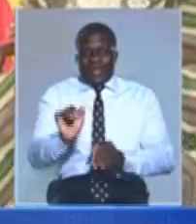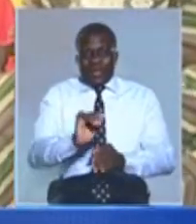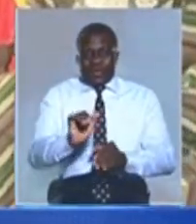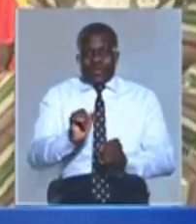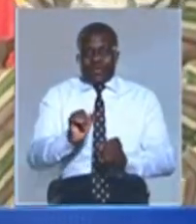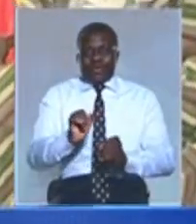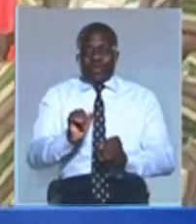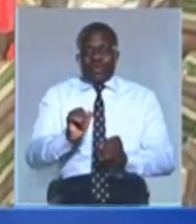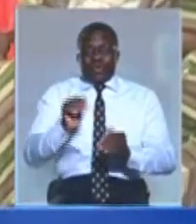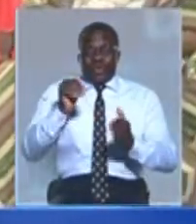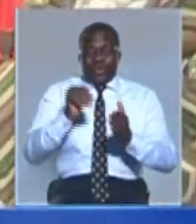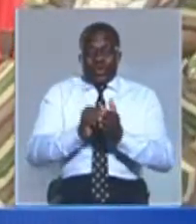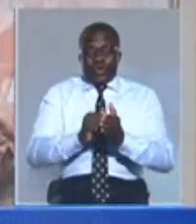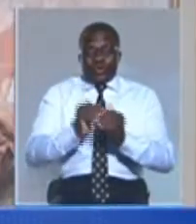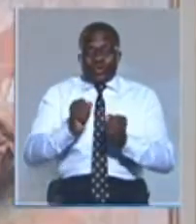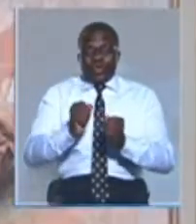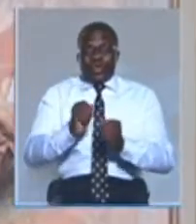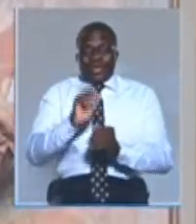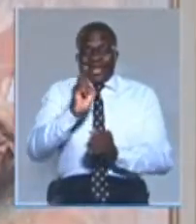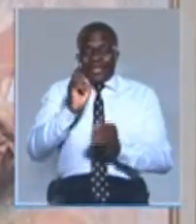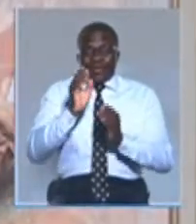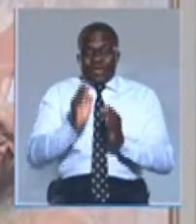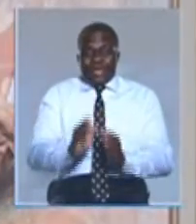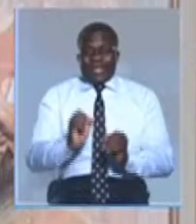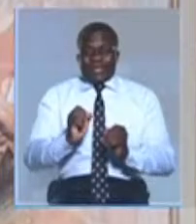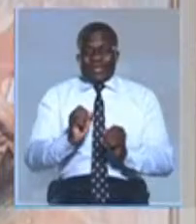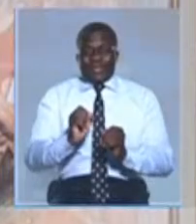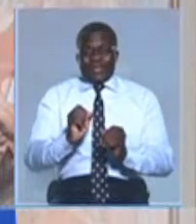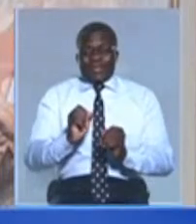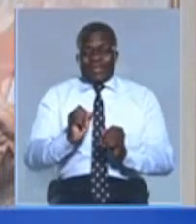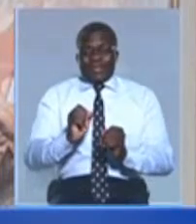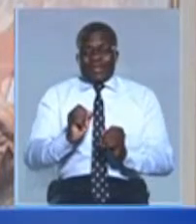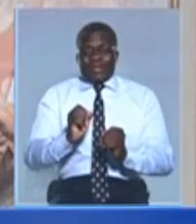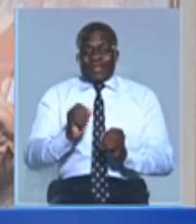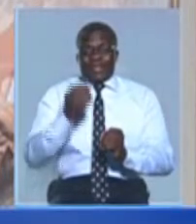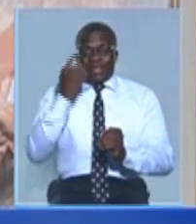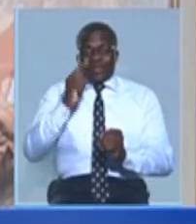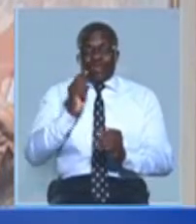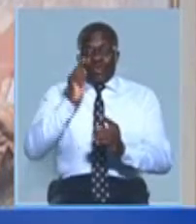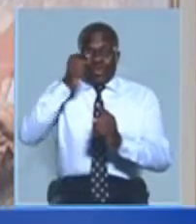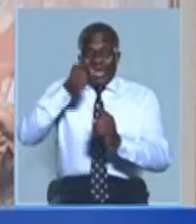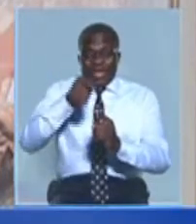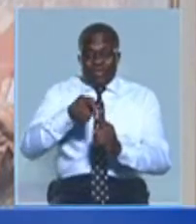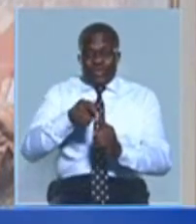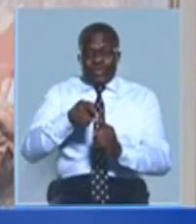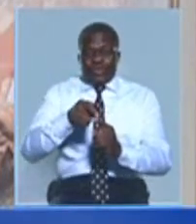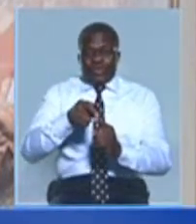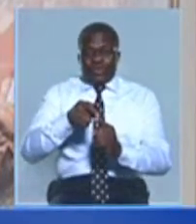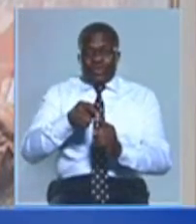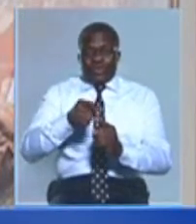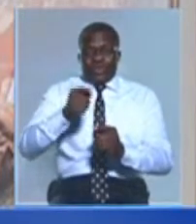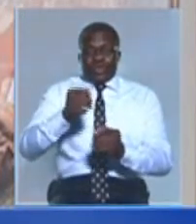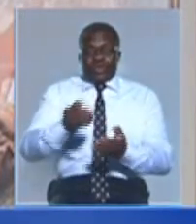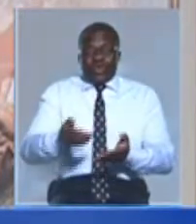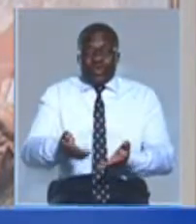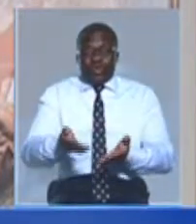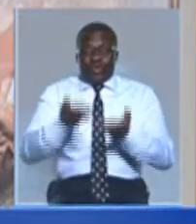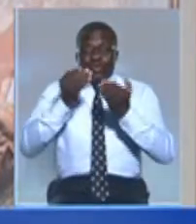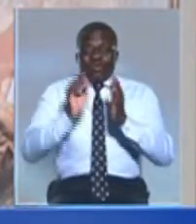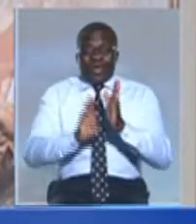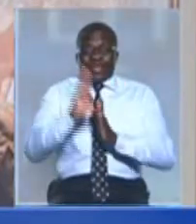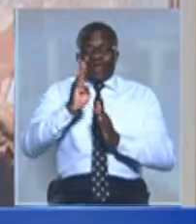comme les valeurs démocratiques, mais aussi pour les buts de promouvoir le